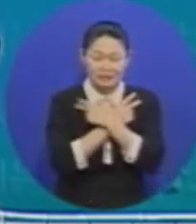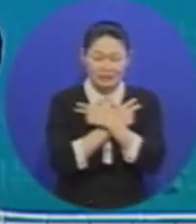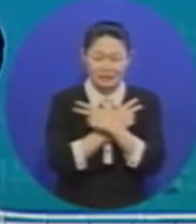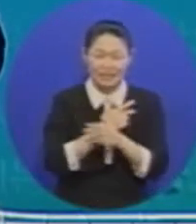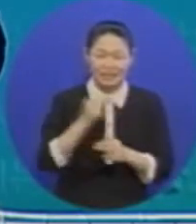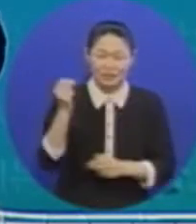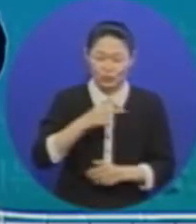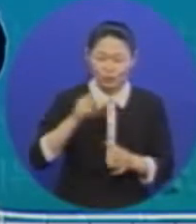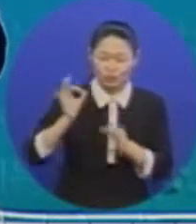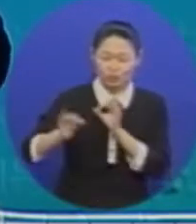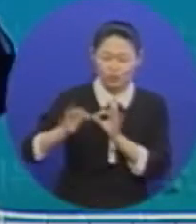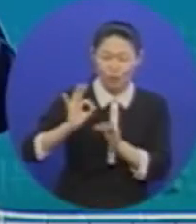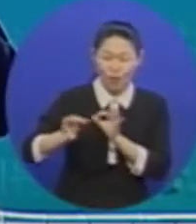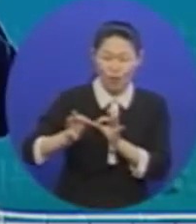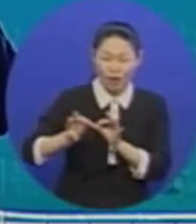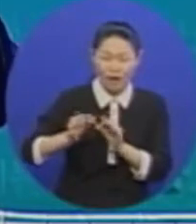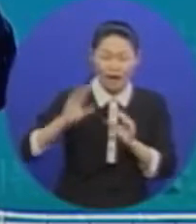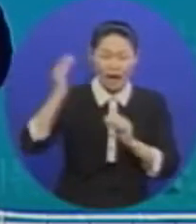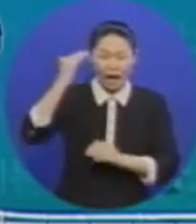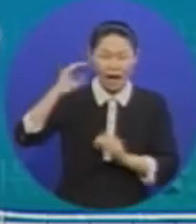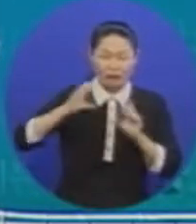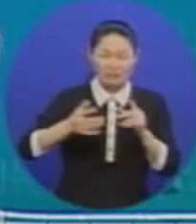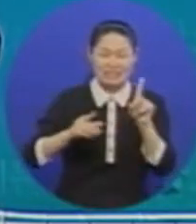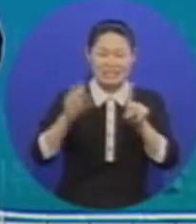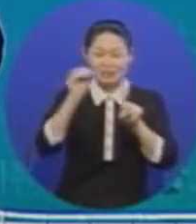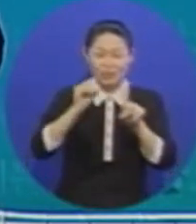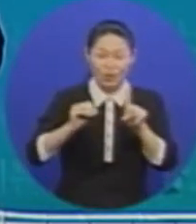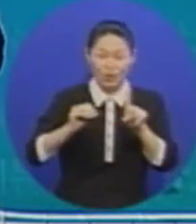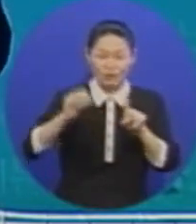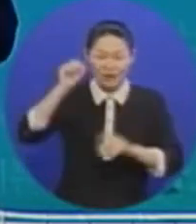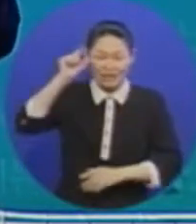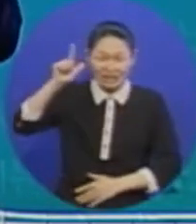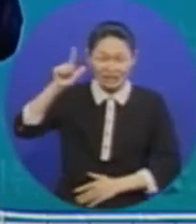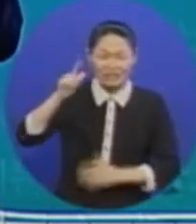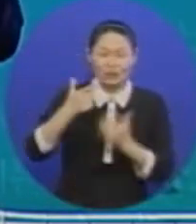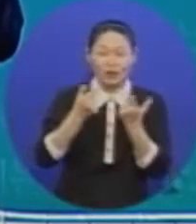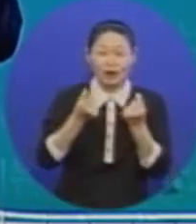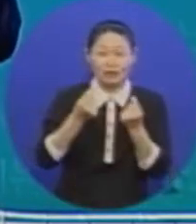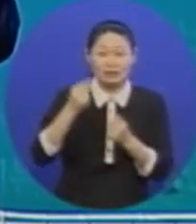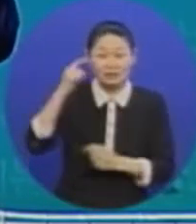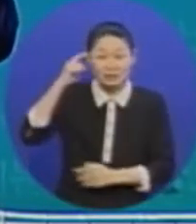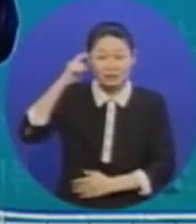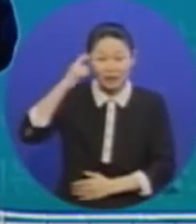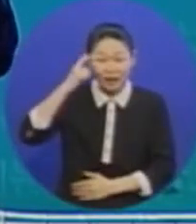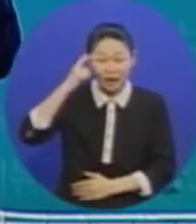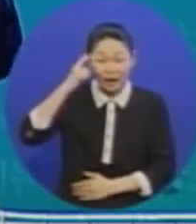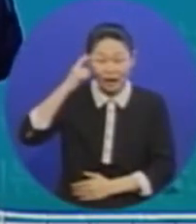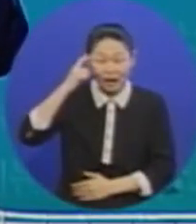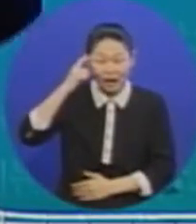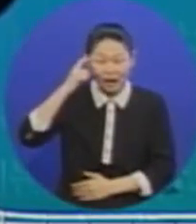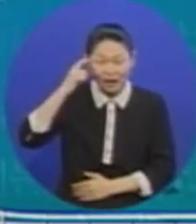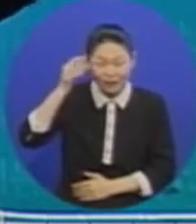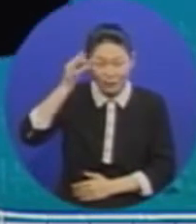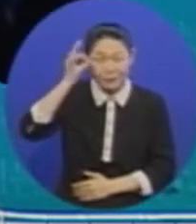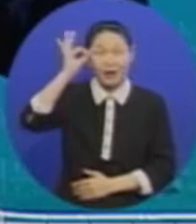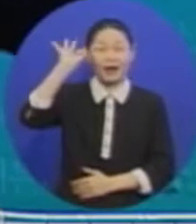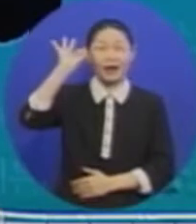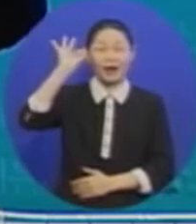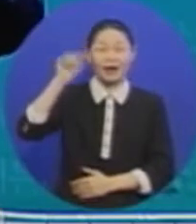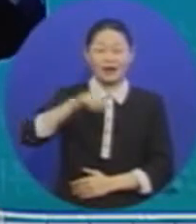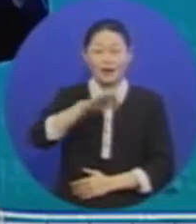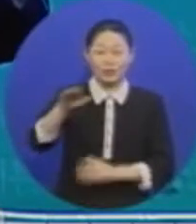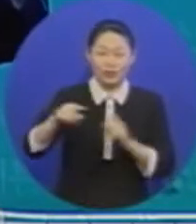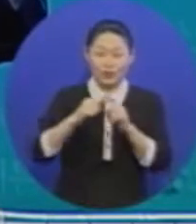1% 또 4 엘리트 이런 개념이 올라요 교회인 들 중에도